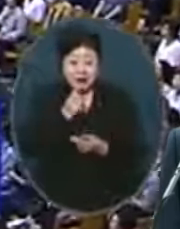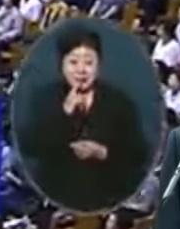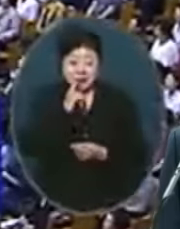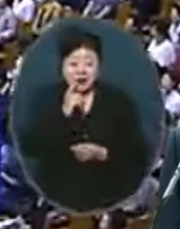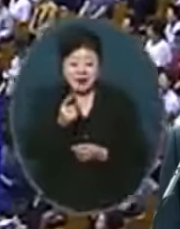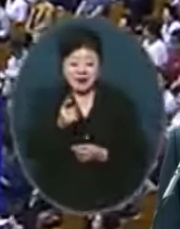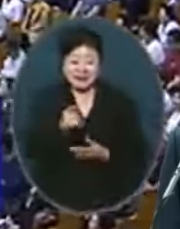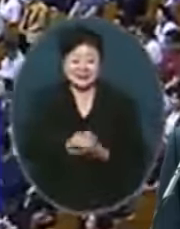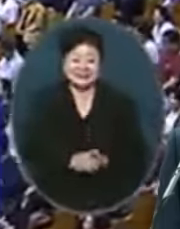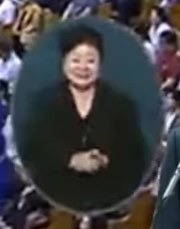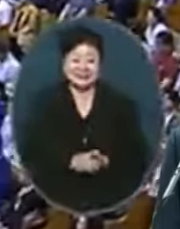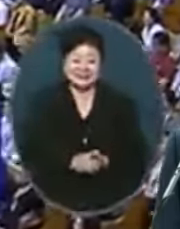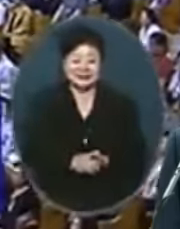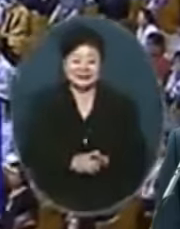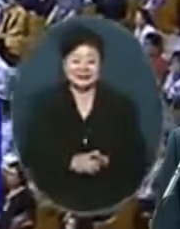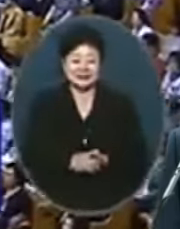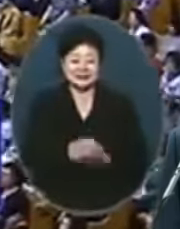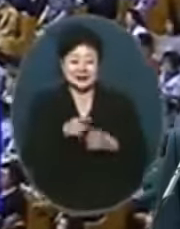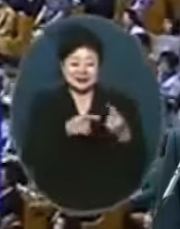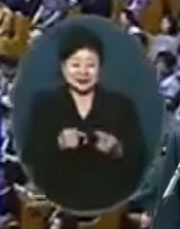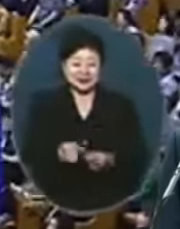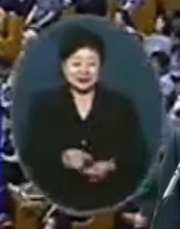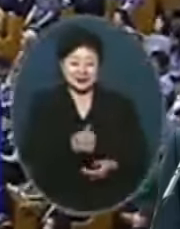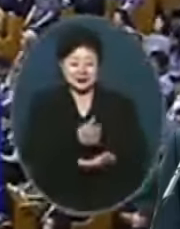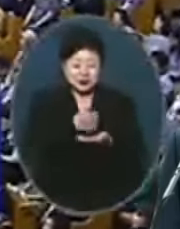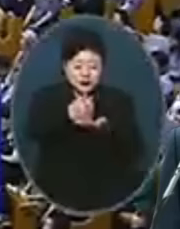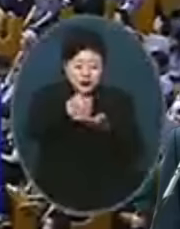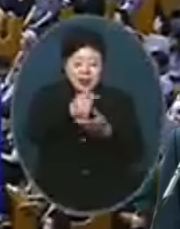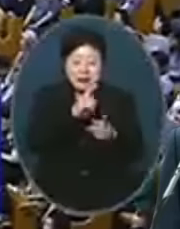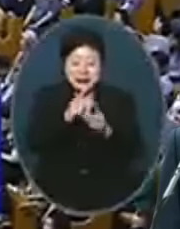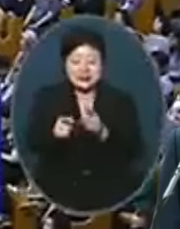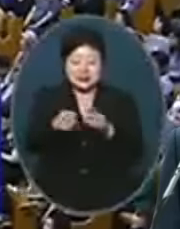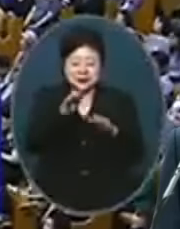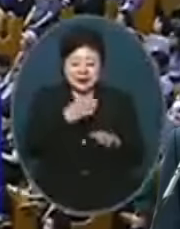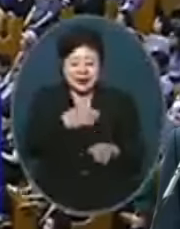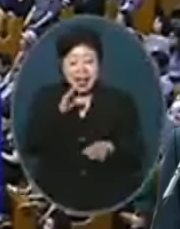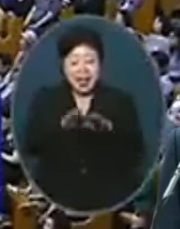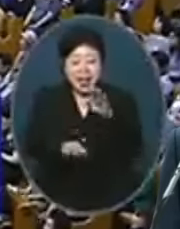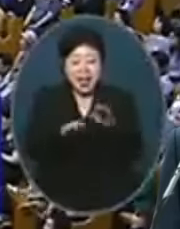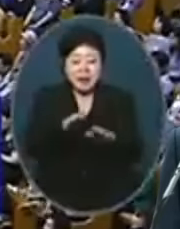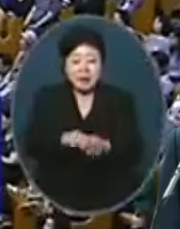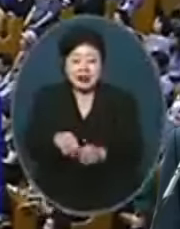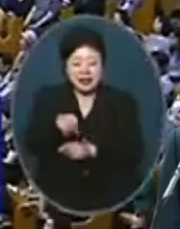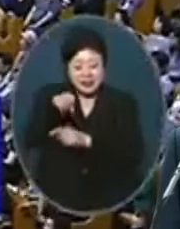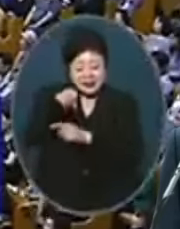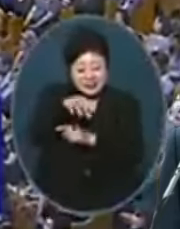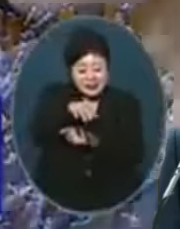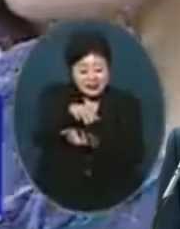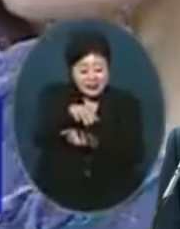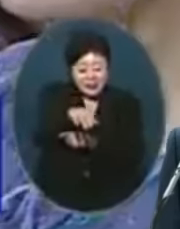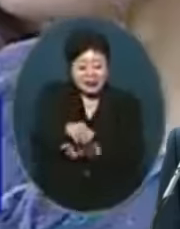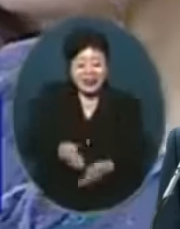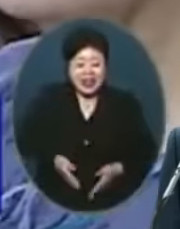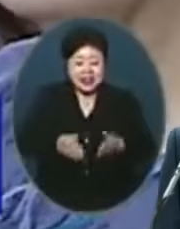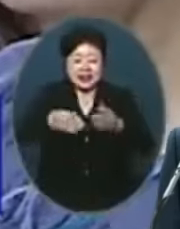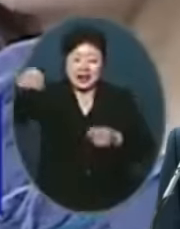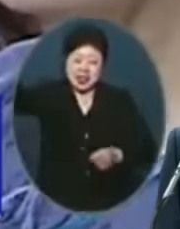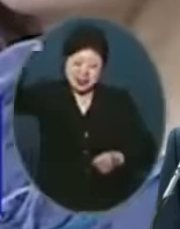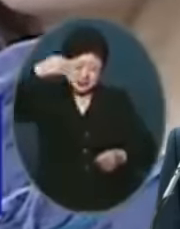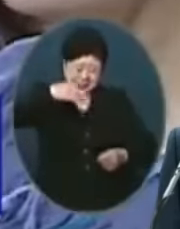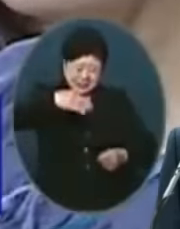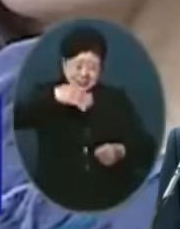빛이니이다. 한번 따라 읽어주십시오. 주의 말씀은 내 발의 등이요 내